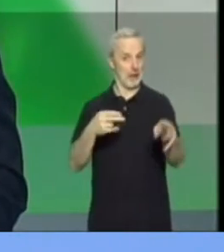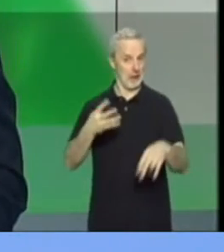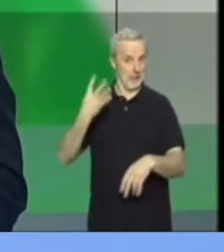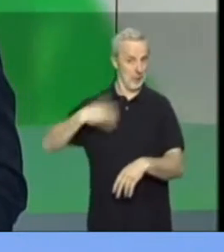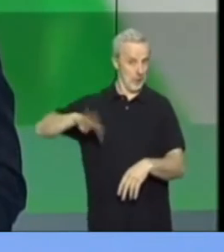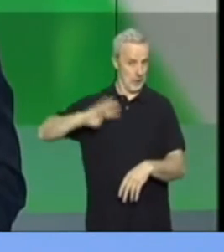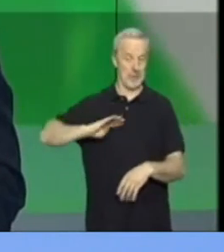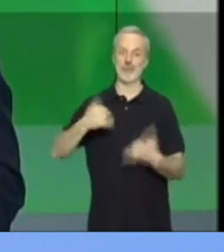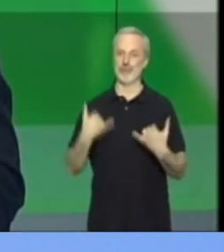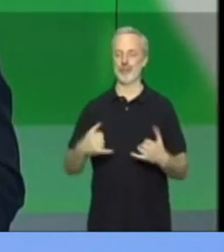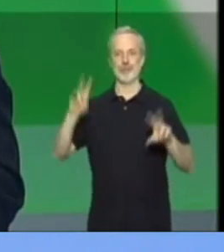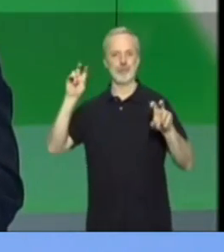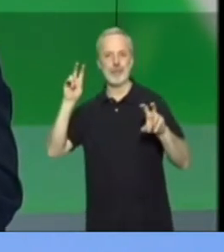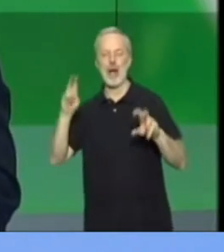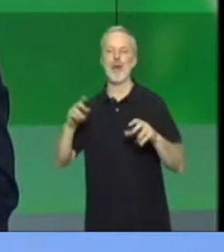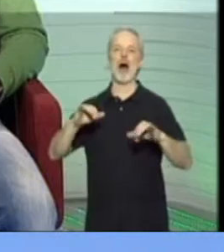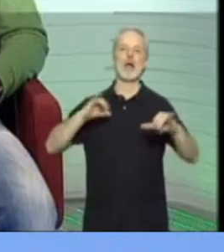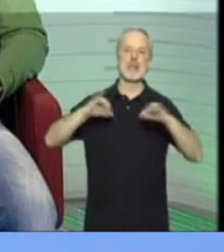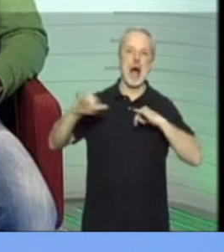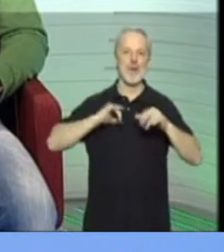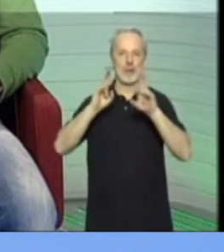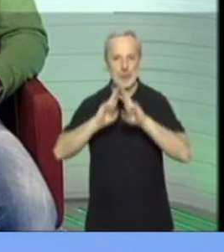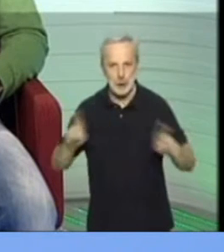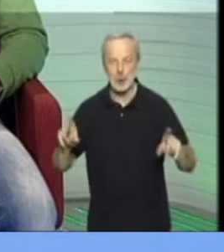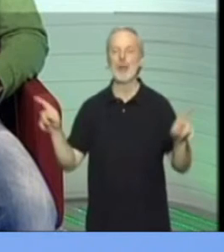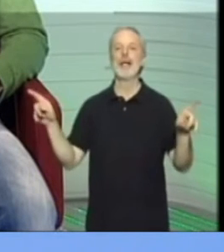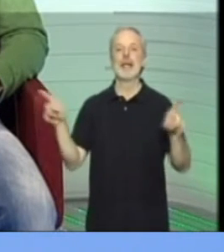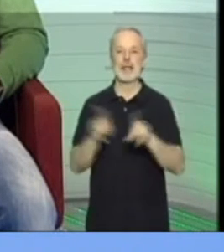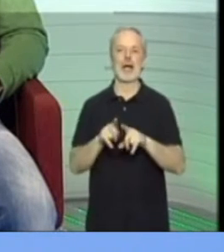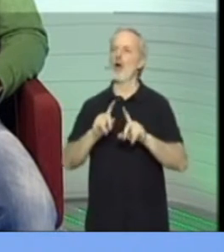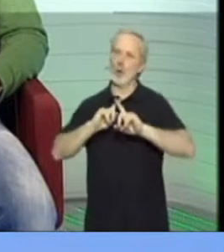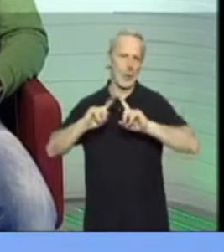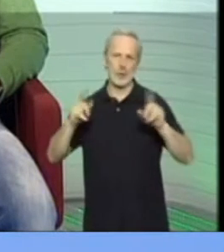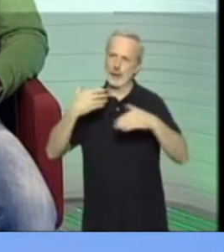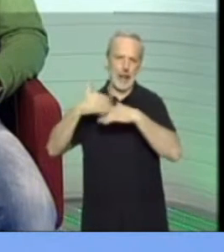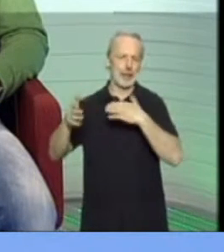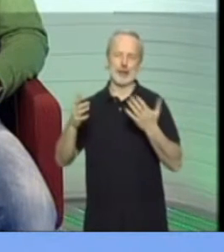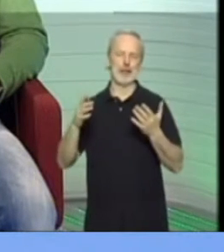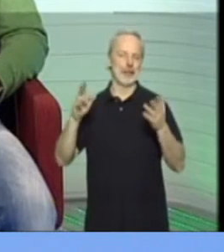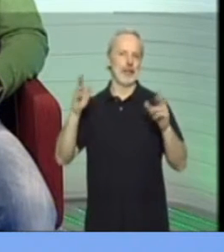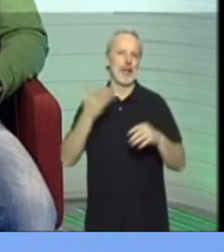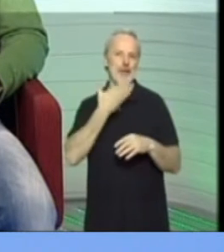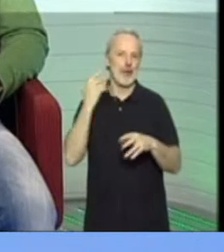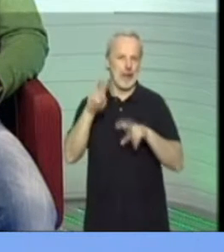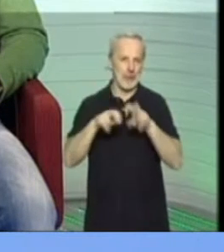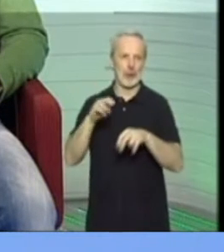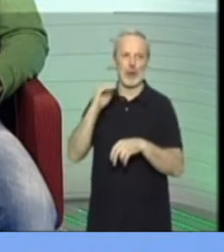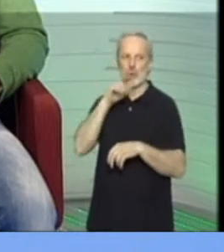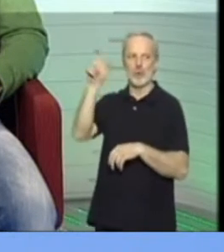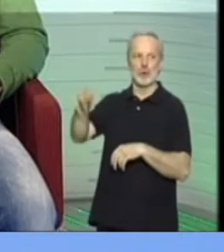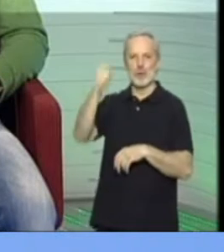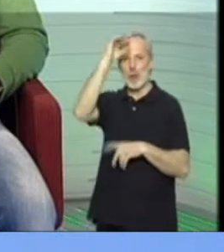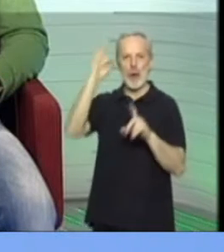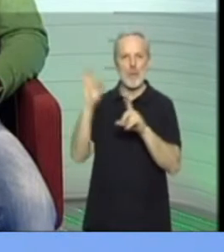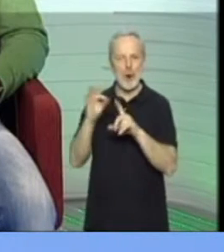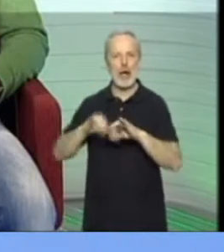o něm, ale i o české cyklistice, o dalších závodech si teď budu povídat s mými hosty. Miroslav Poche, ředitel závodu Míru, dobrý den. Dobrý den.